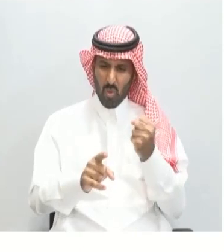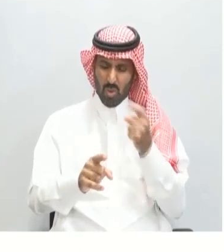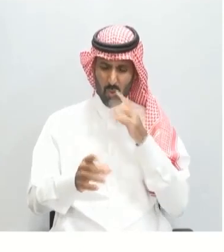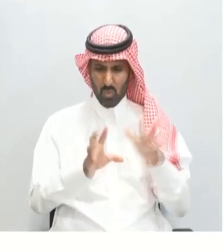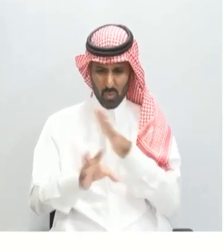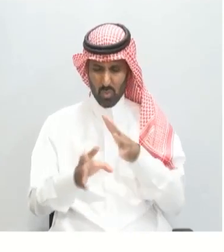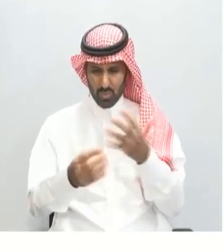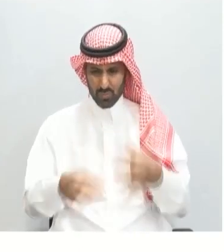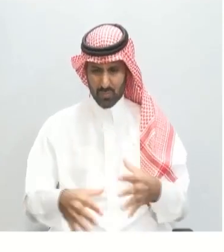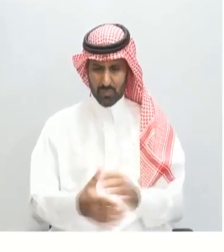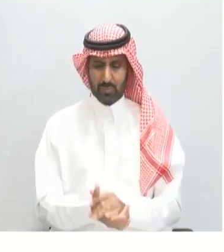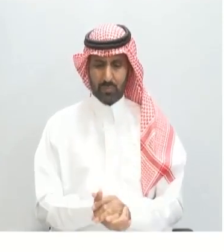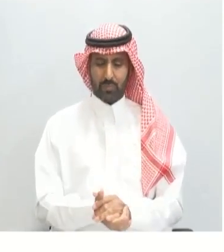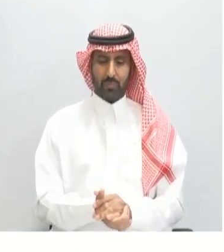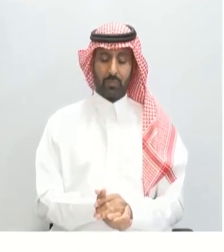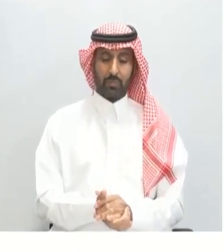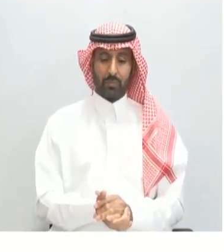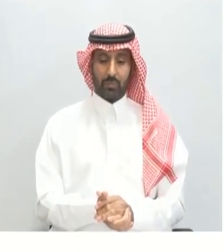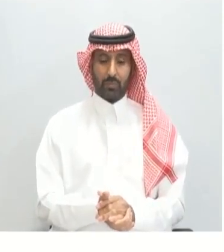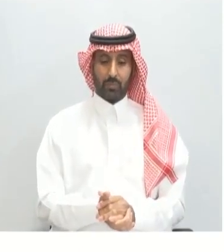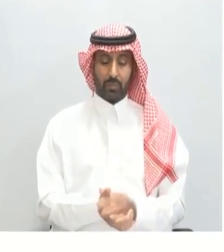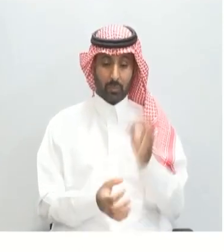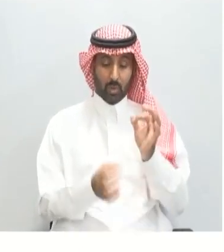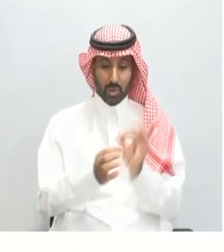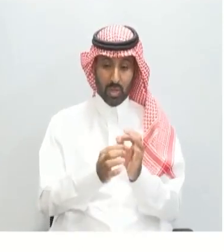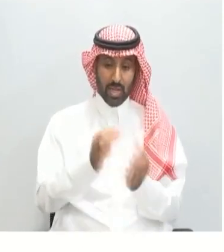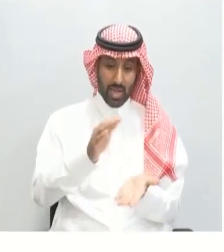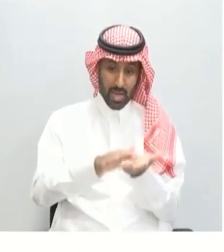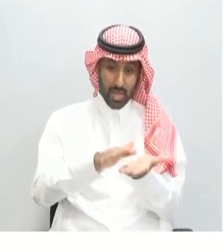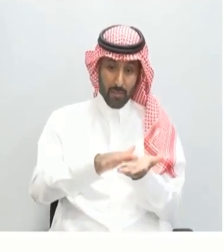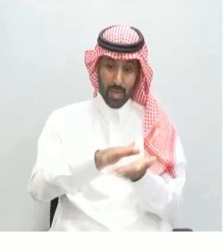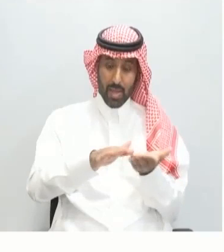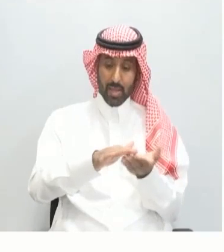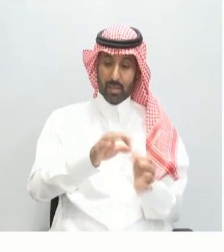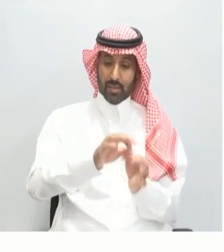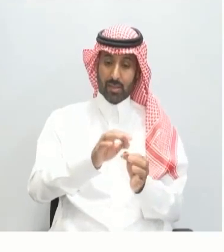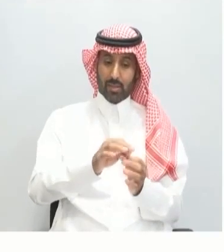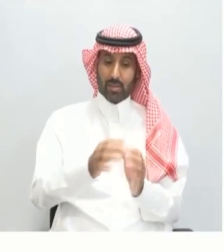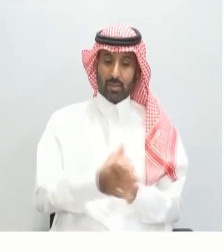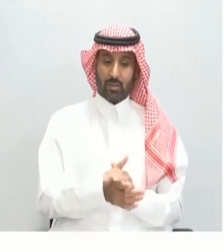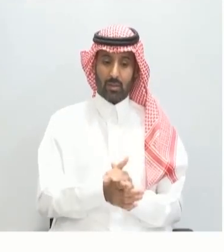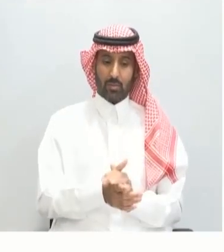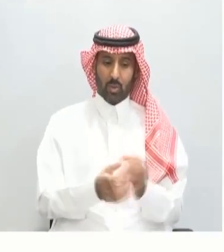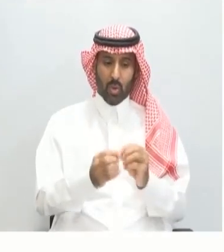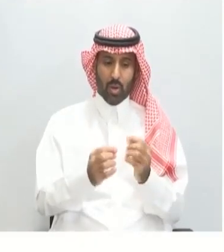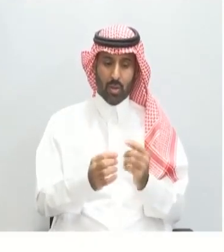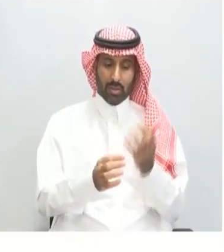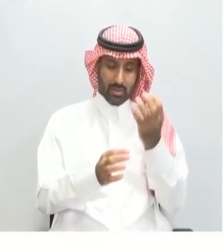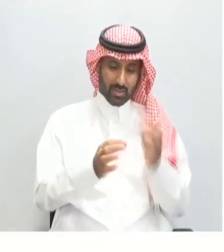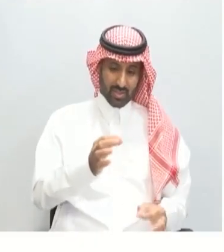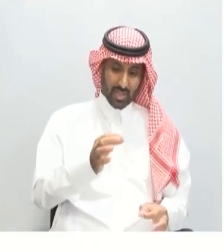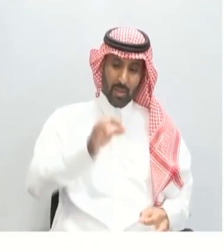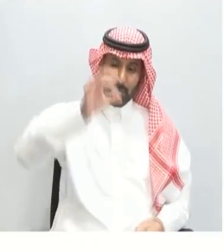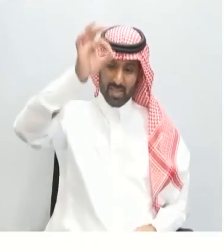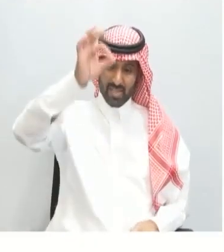كان قريبا من المدينه البؤره الزلزاليه نلاحظ هي قريبه من المدينه التي باللون الاحمر اذا